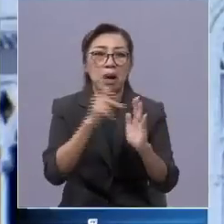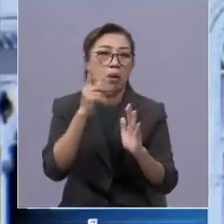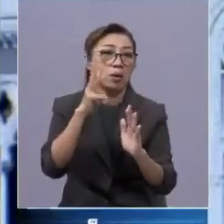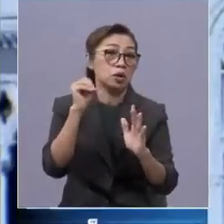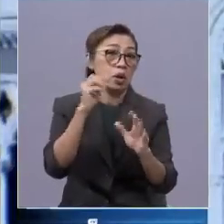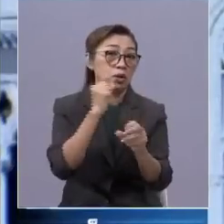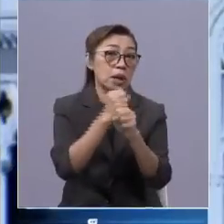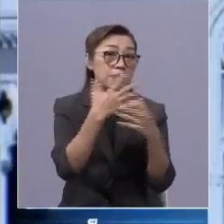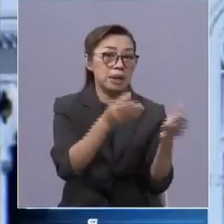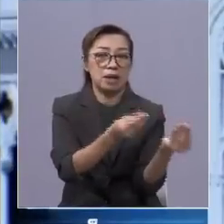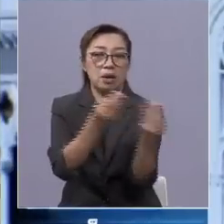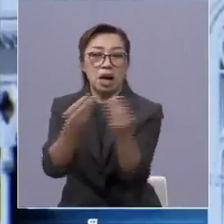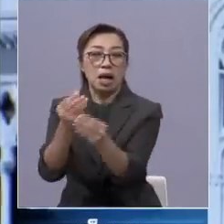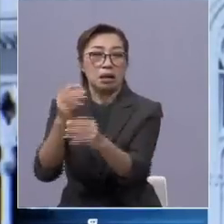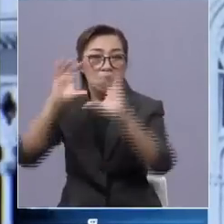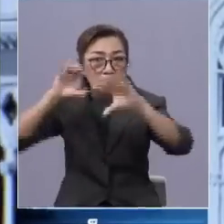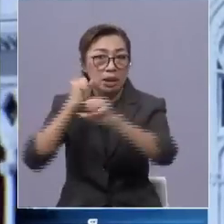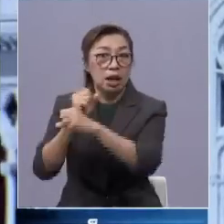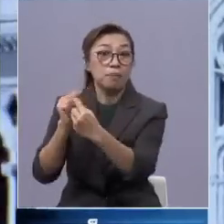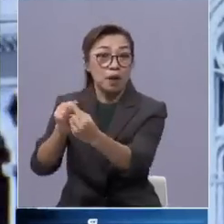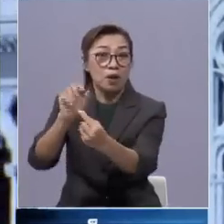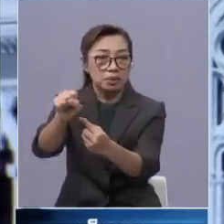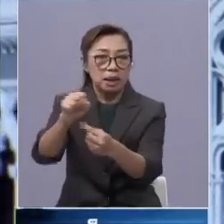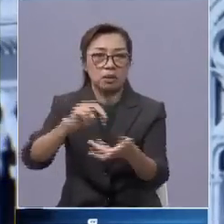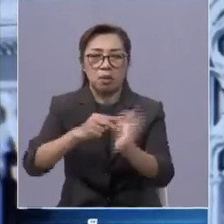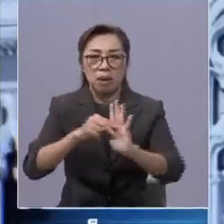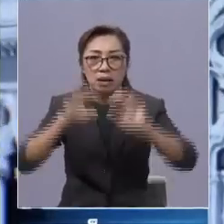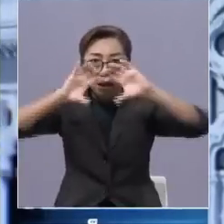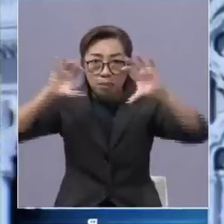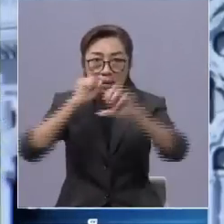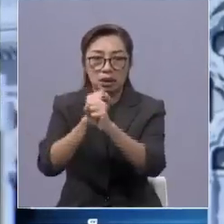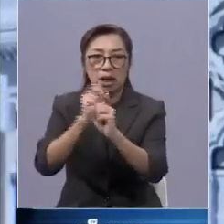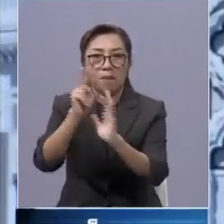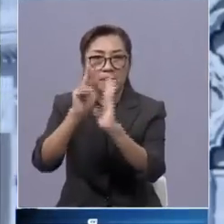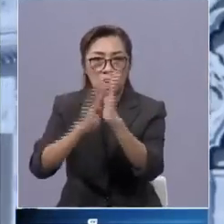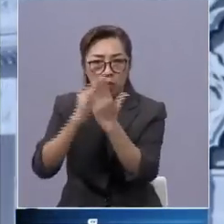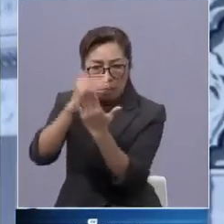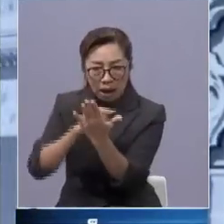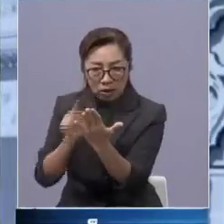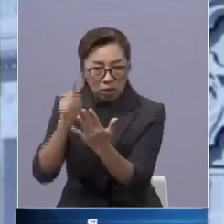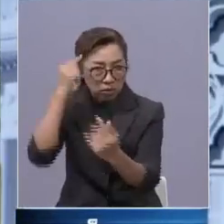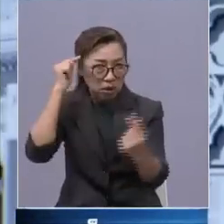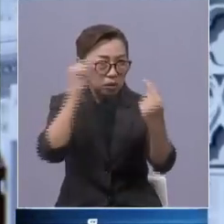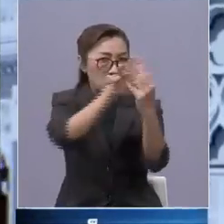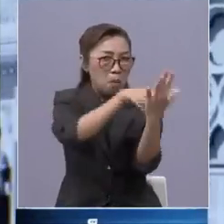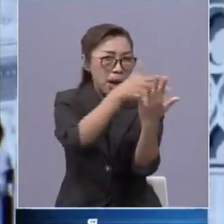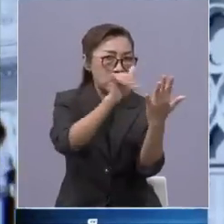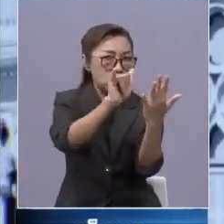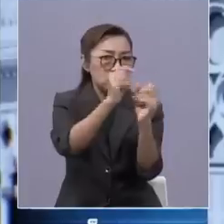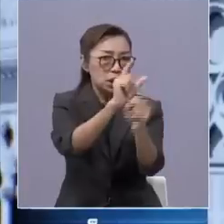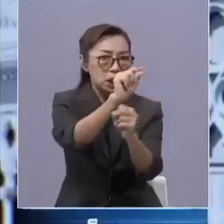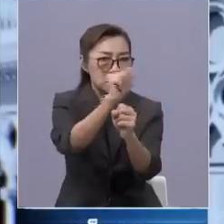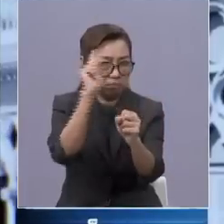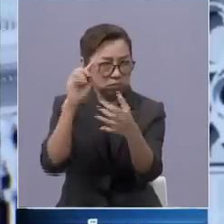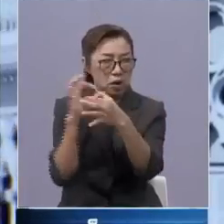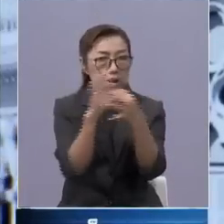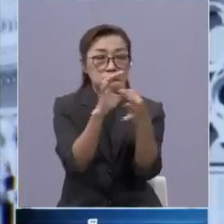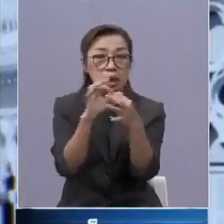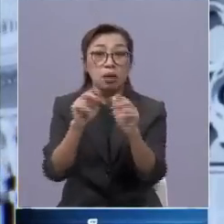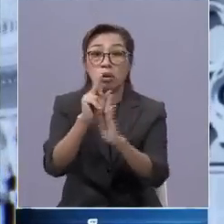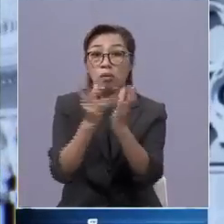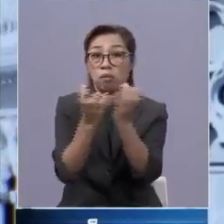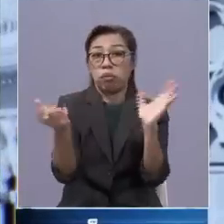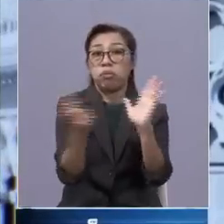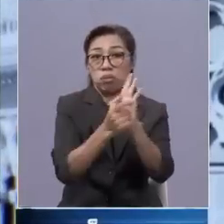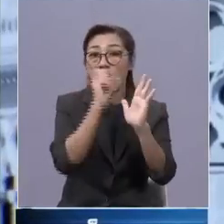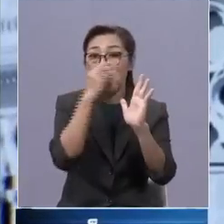ะว่าการแถลงนโยบายต้องคำนึงถึงยุทธศาสตร์ด้วยนะครับกำหนดไว้ในรัฐธรรมนูญเลยนะครับว่าการแถลงนโยบ